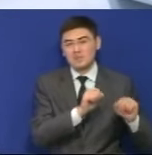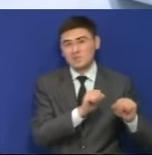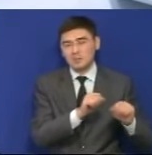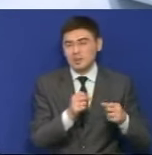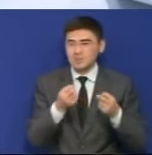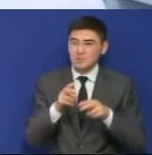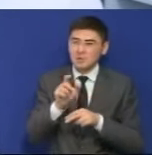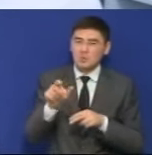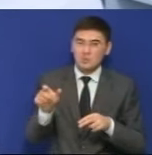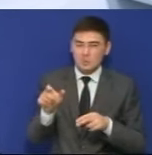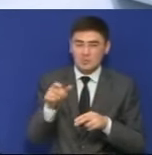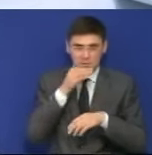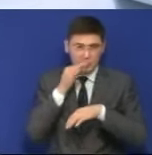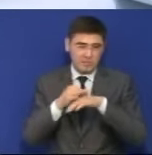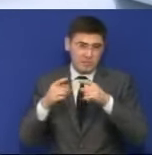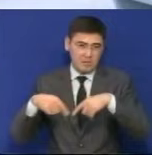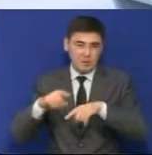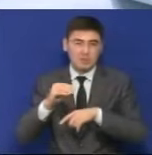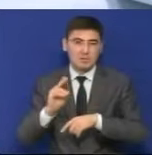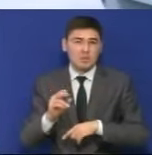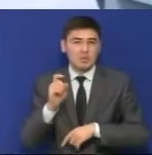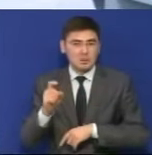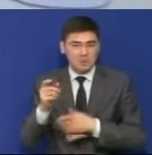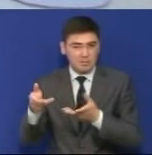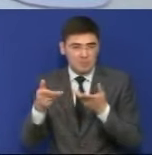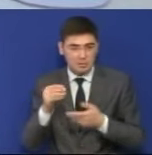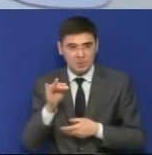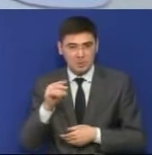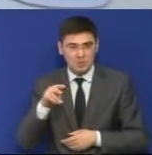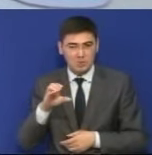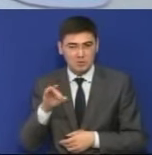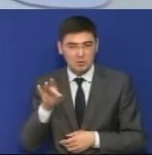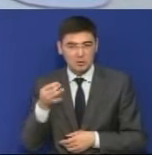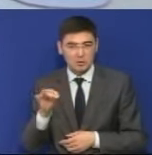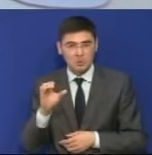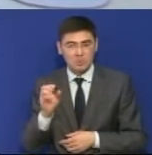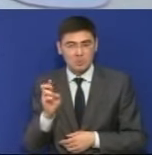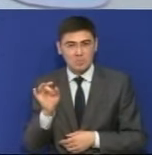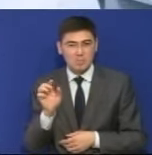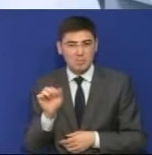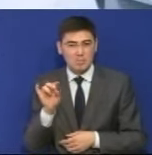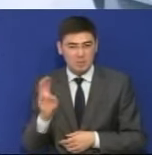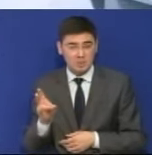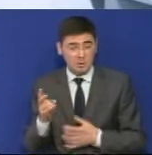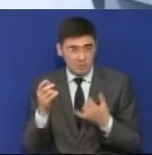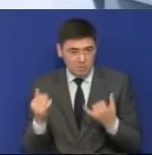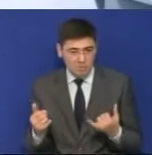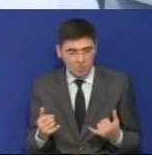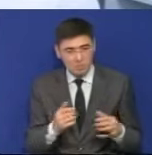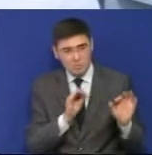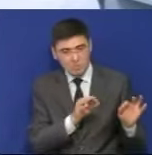специально представителей ЖКХ, представителя жилстрой Сбербанка. Сегодня, прям, мне кажется, очень обширно